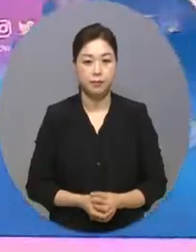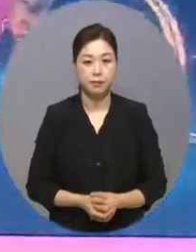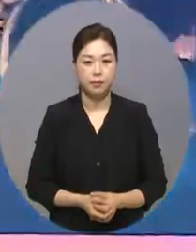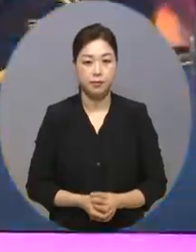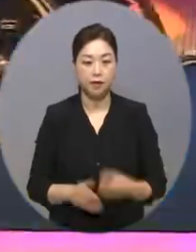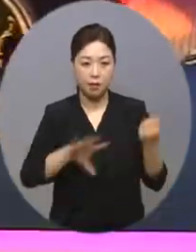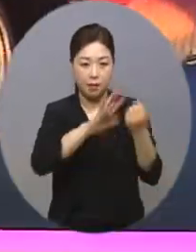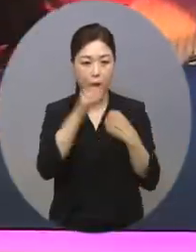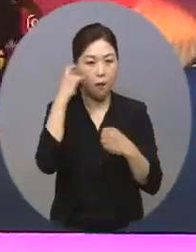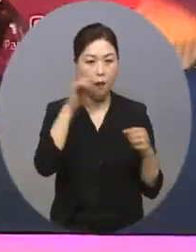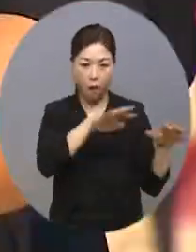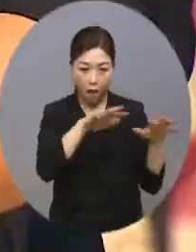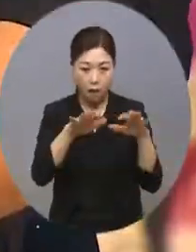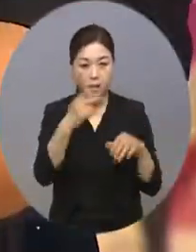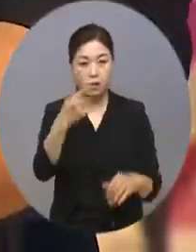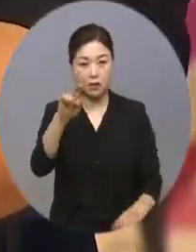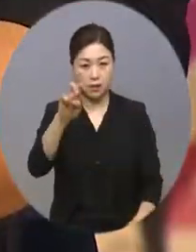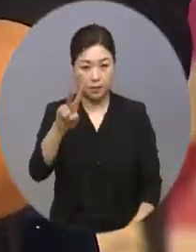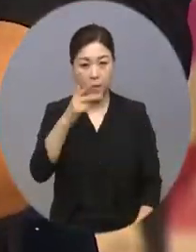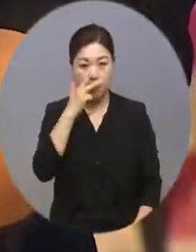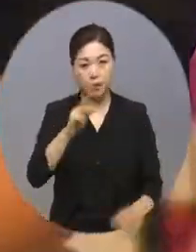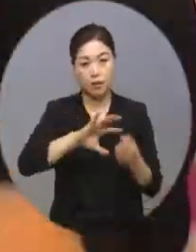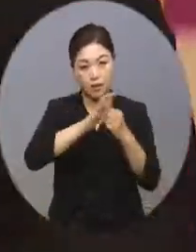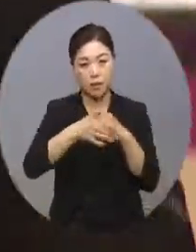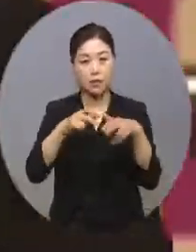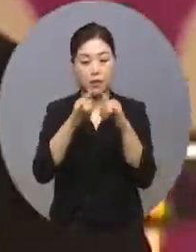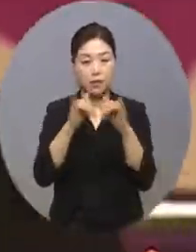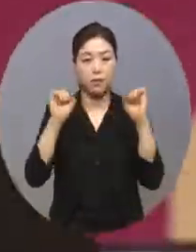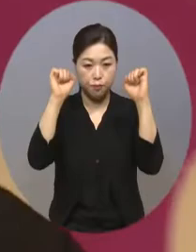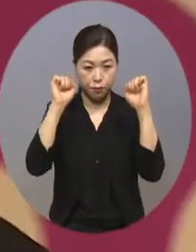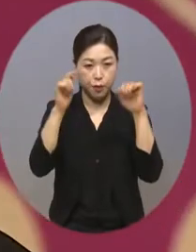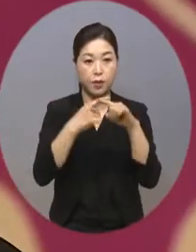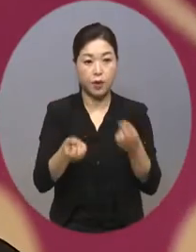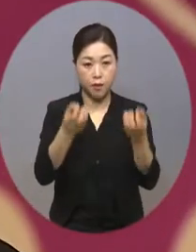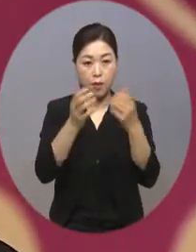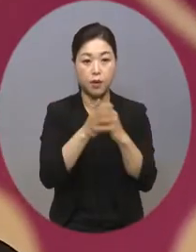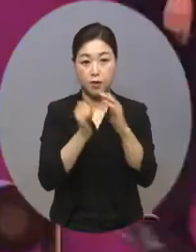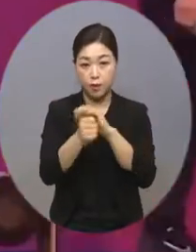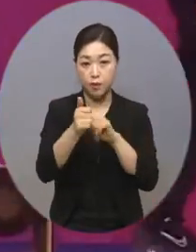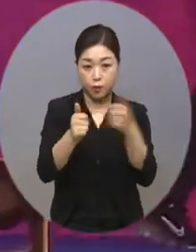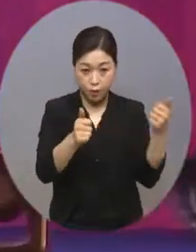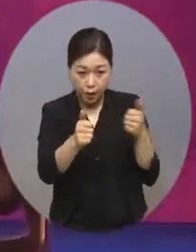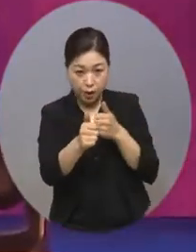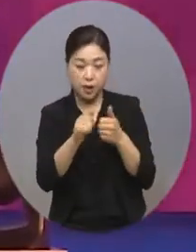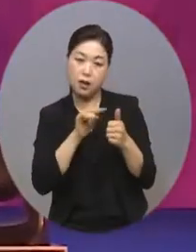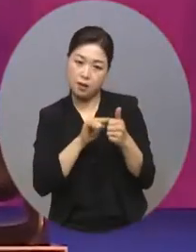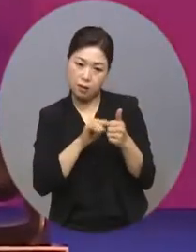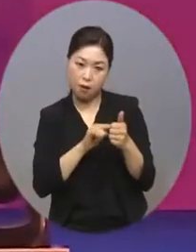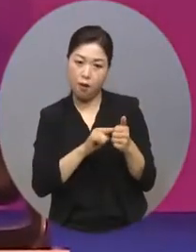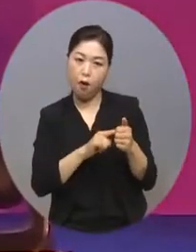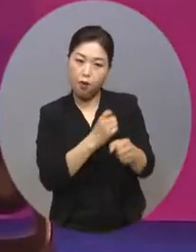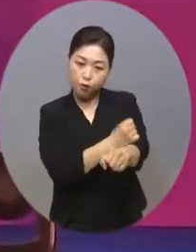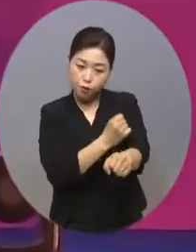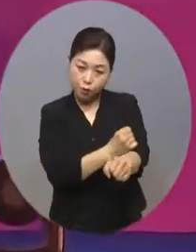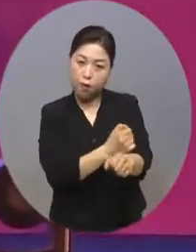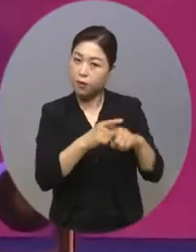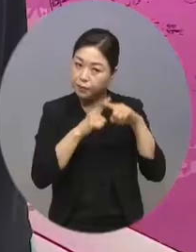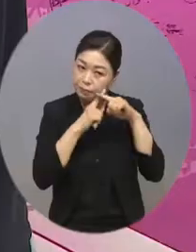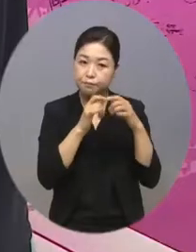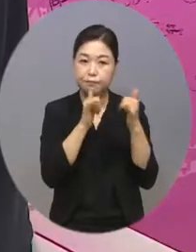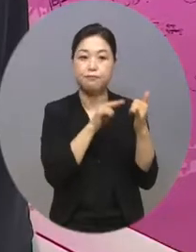세계가 주목한 2022 평택 세계장애인 역도대회. 선수들의 뒤에서 묵묵히 헌신하고 있는 이가